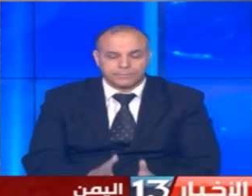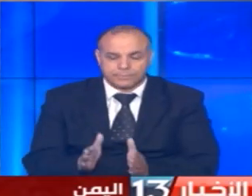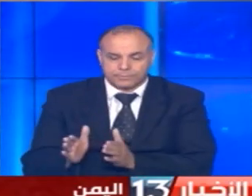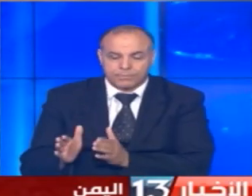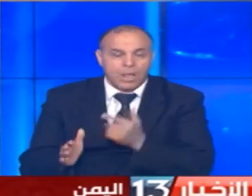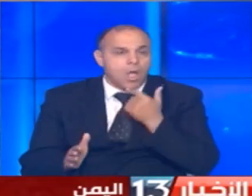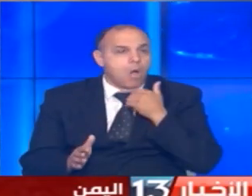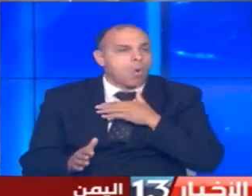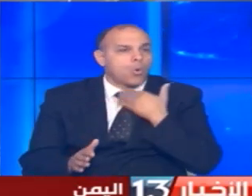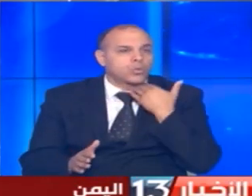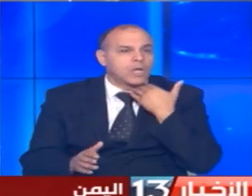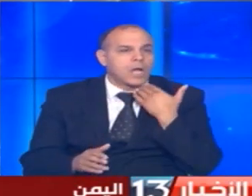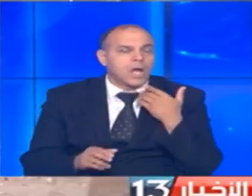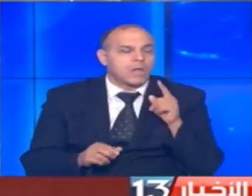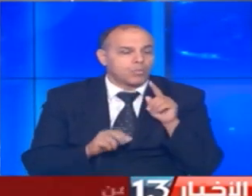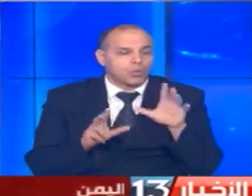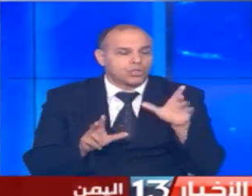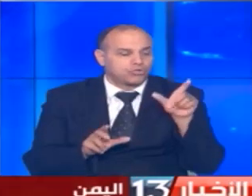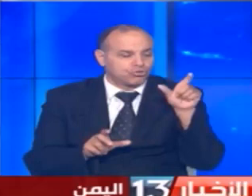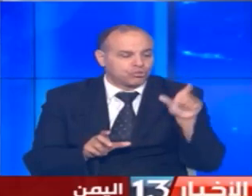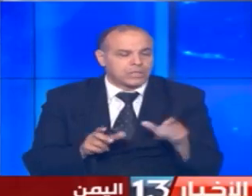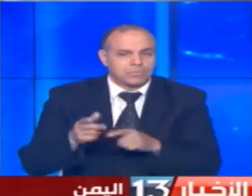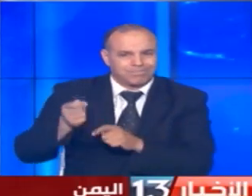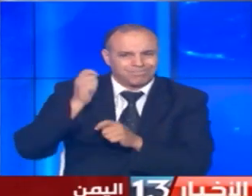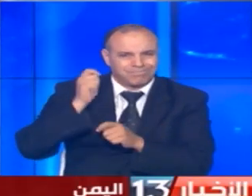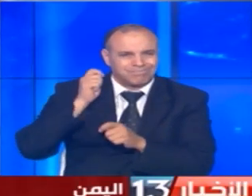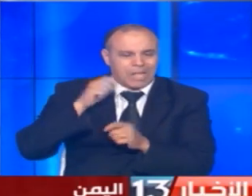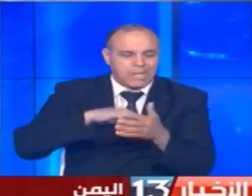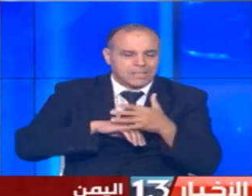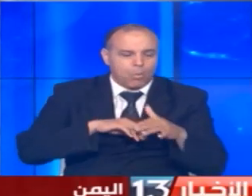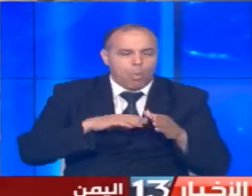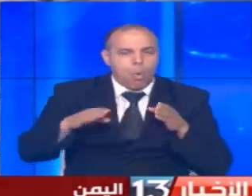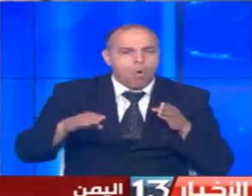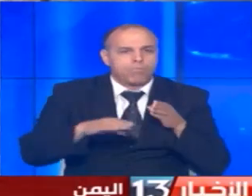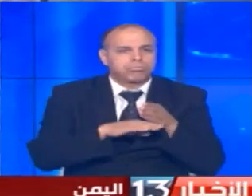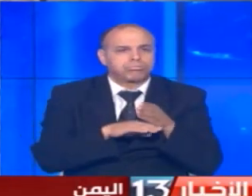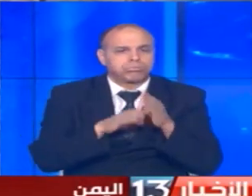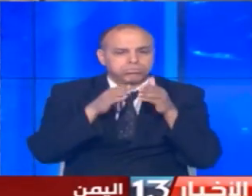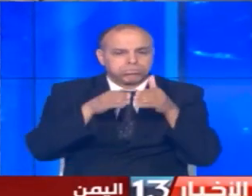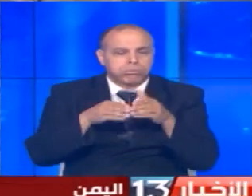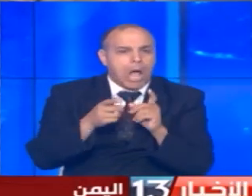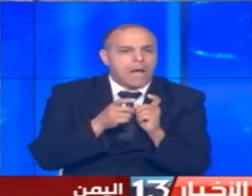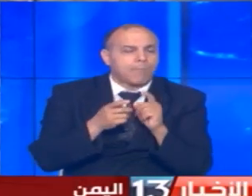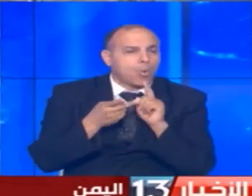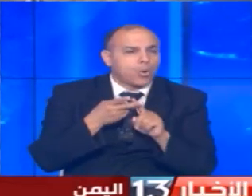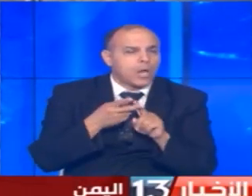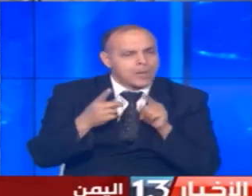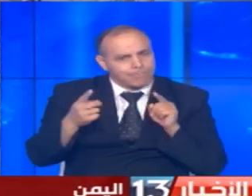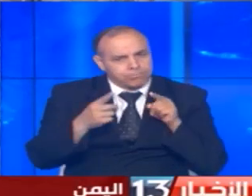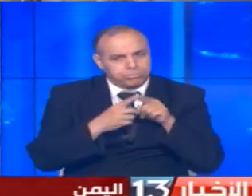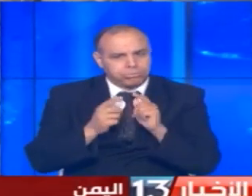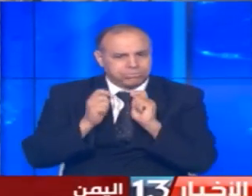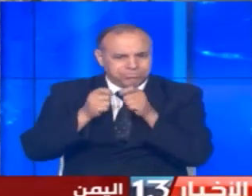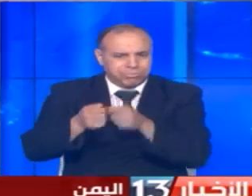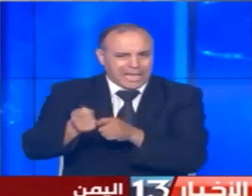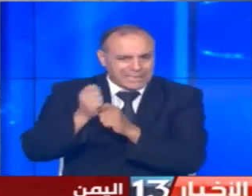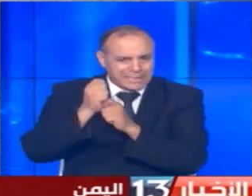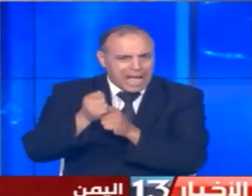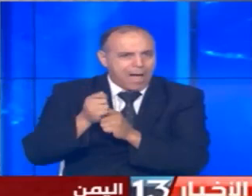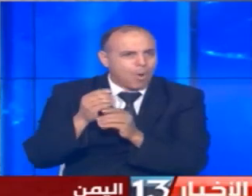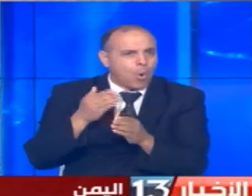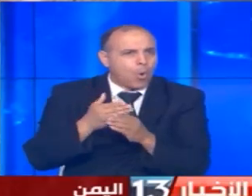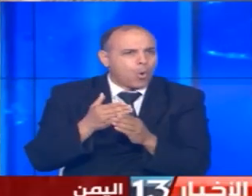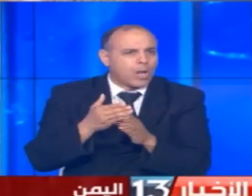ذلك قتل 18 صيادا ونجا واحد فقط في هجوم لسفينة حربية استهدف قارب صيد قبالة